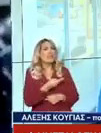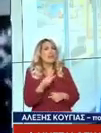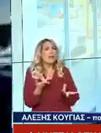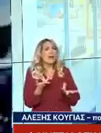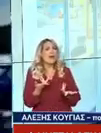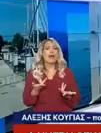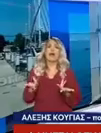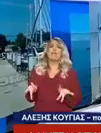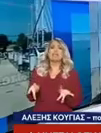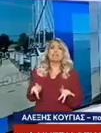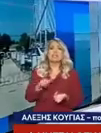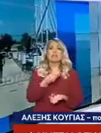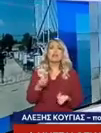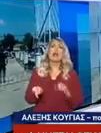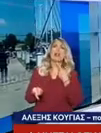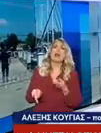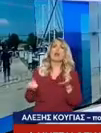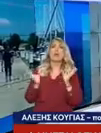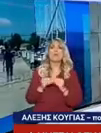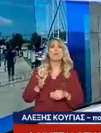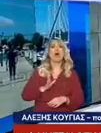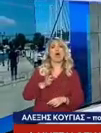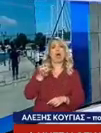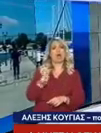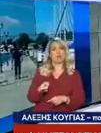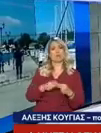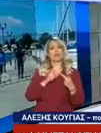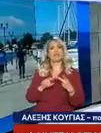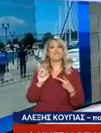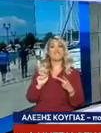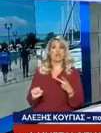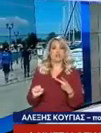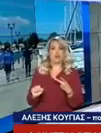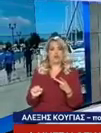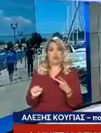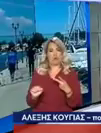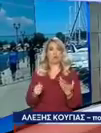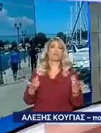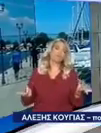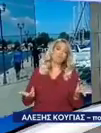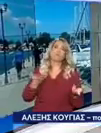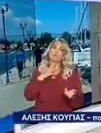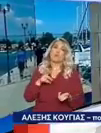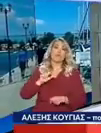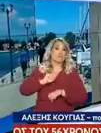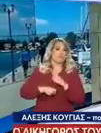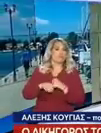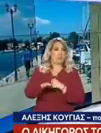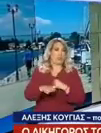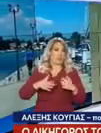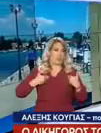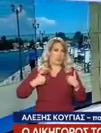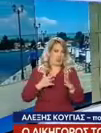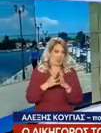είπαν ότι αντιμετώπιζε κατηγορίες ανθρωποκτονίας από πρόθεση και βιασμού. Γιατί είχε προσπαθήσει να βιάσει ένα νεαρό κοριτσάκι